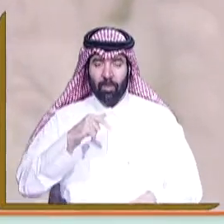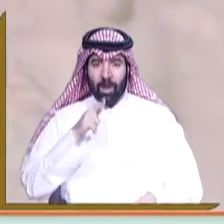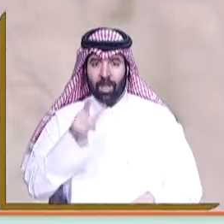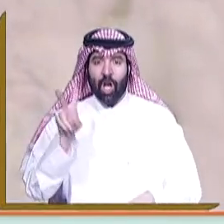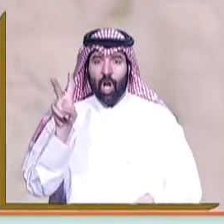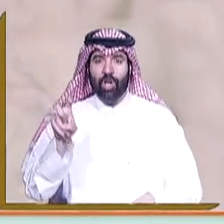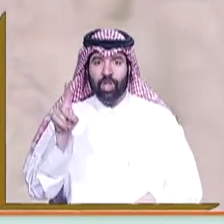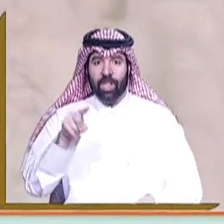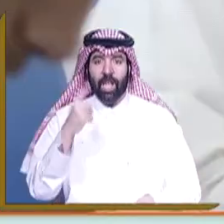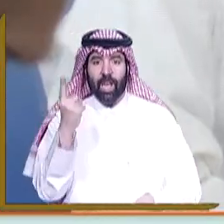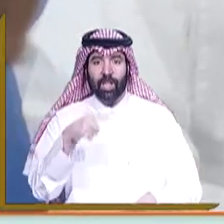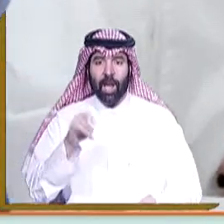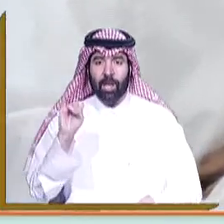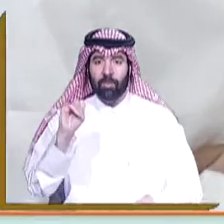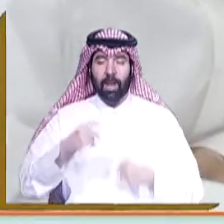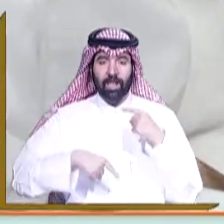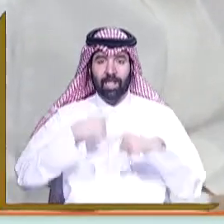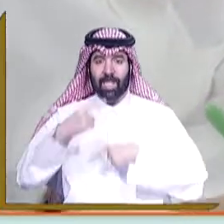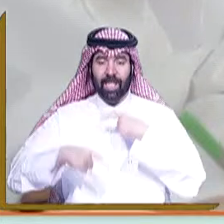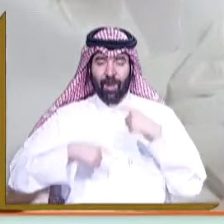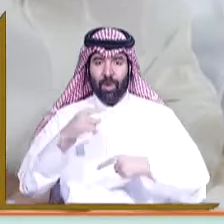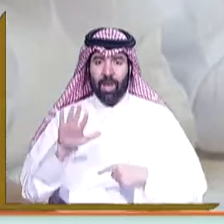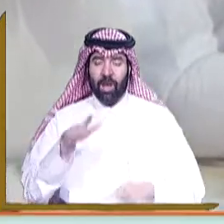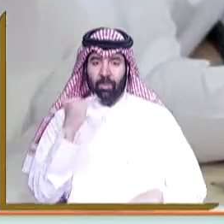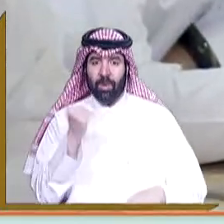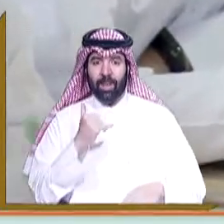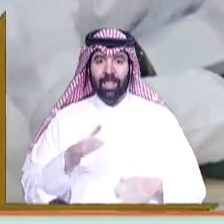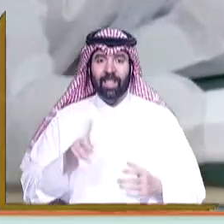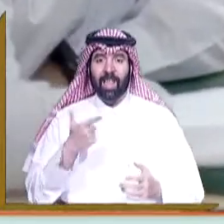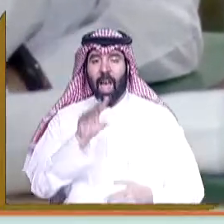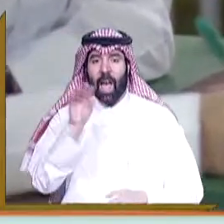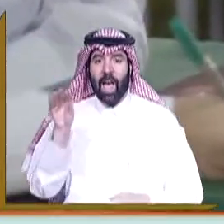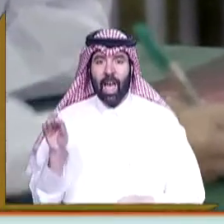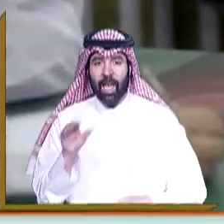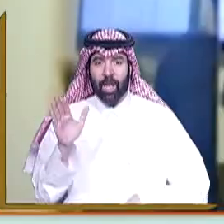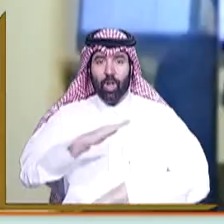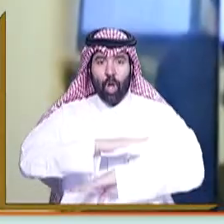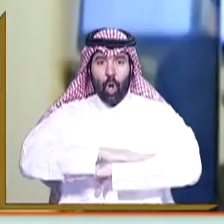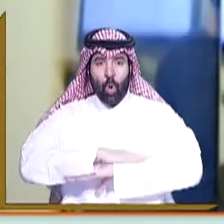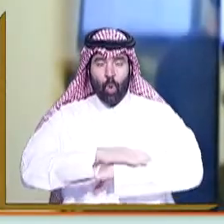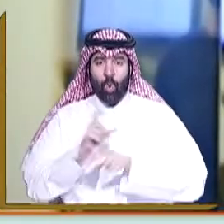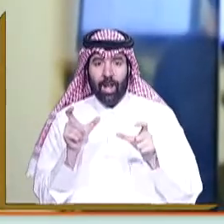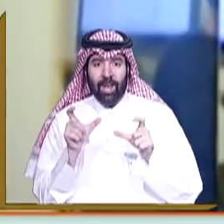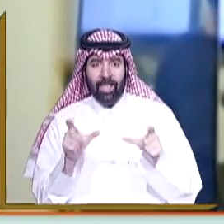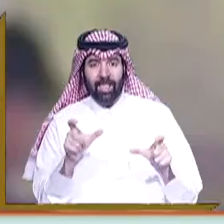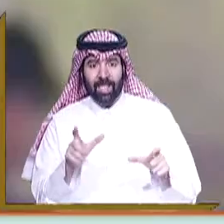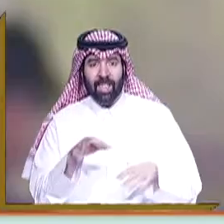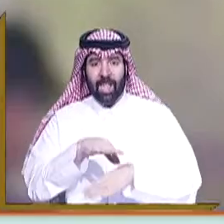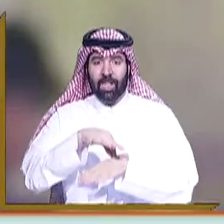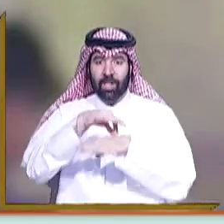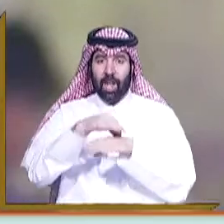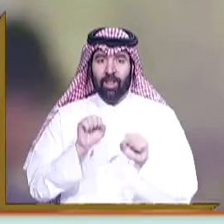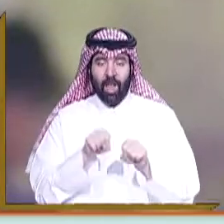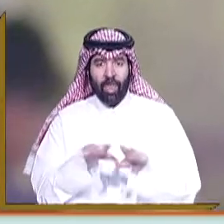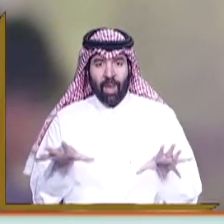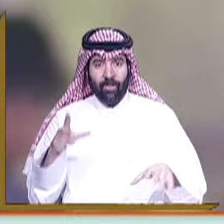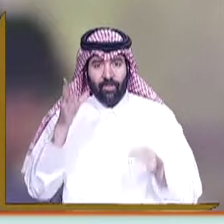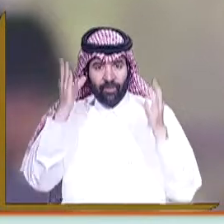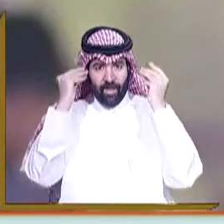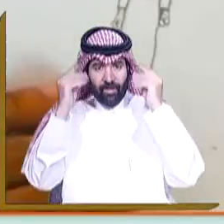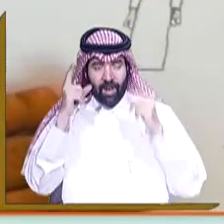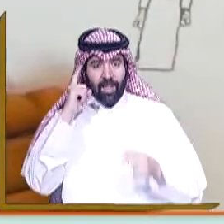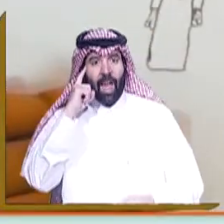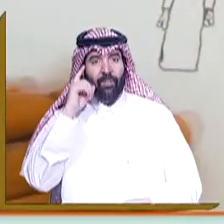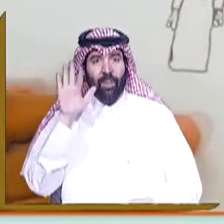من كل عام. تأتي الحملة ضمن جهود الهيئة في تعزيز الوعي بحقوق الإنسان ونشر الثقافة لكل فئات المجتمع،